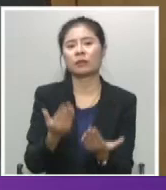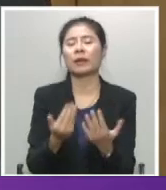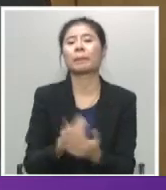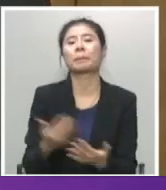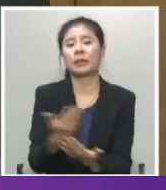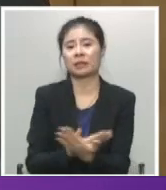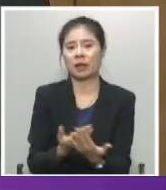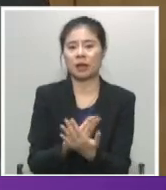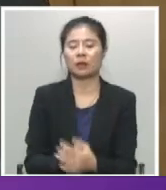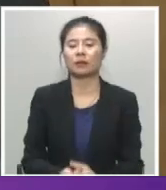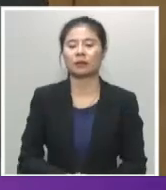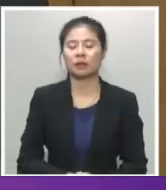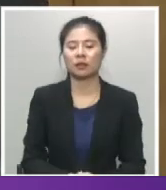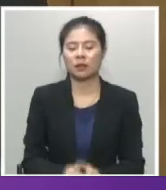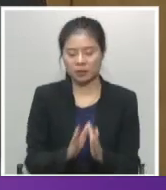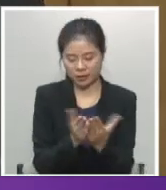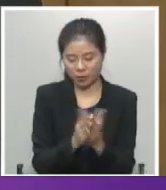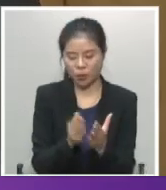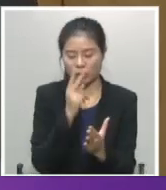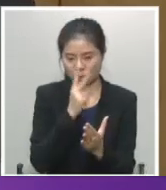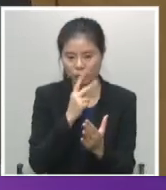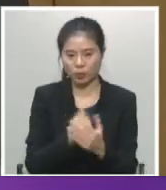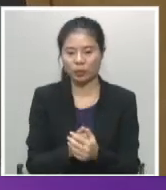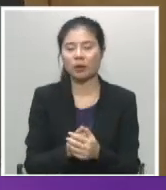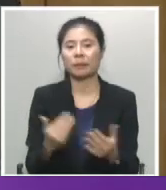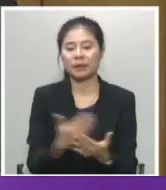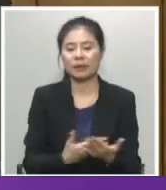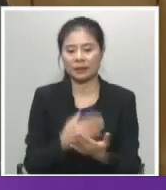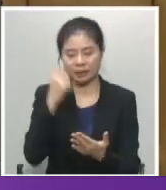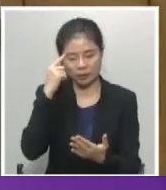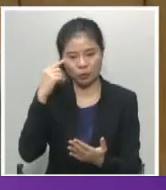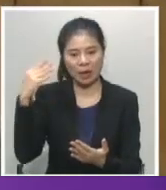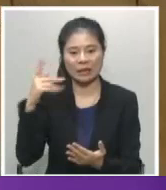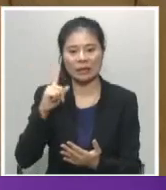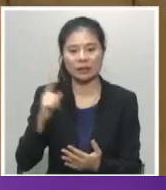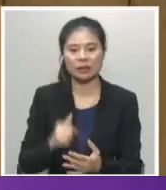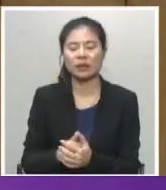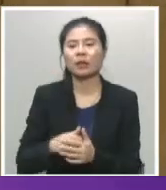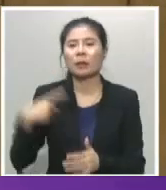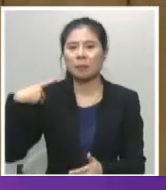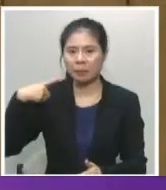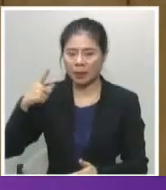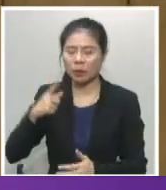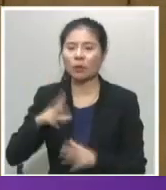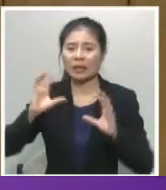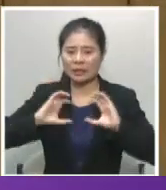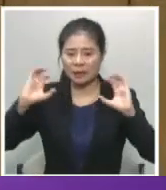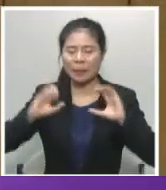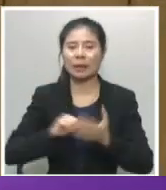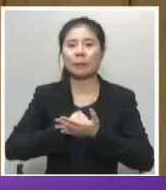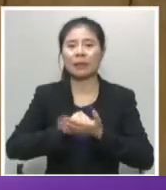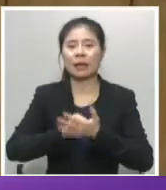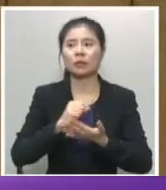ากันละกันนะครับกรุณาดูทั้งหมดแล้วก็ในช่วงการพิจารณาผมหวังว่าจะมีอะไรที่เป็นประโยชน์นะครับที่รัฐบาลสามารถดำเนินการให้ท่าน